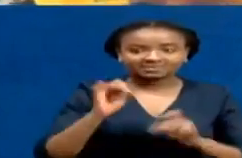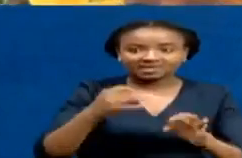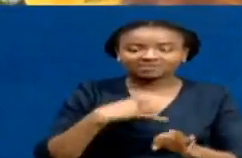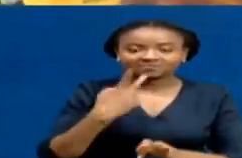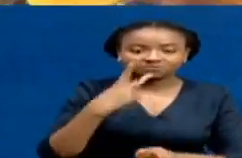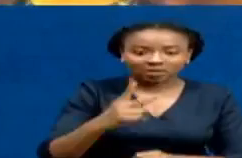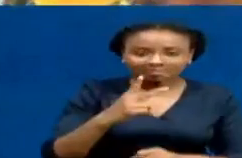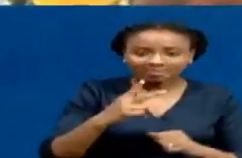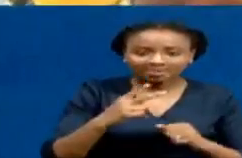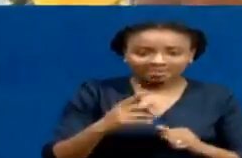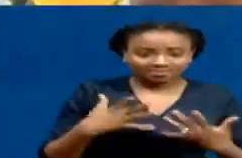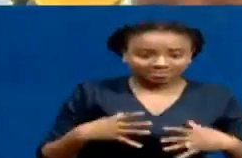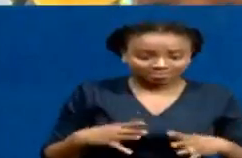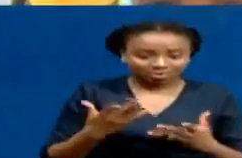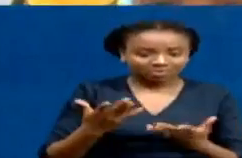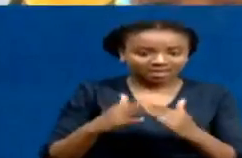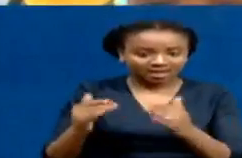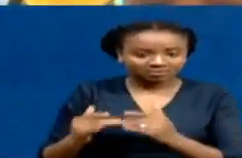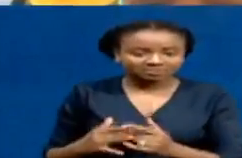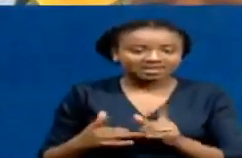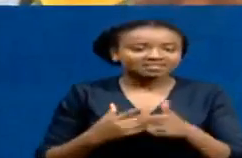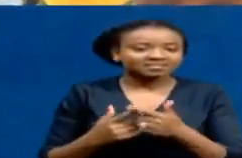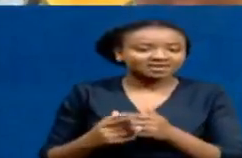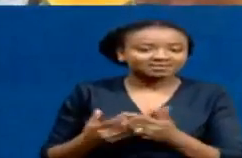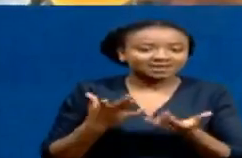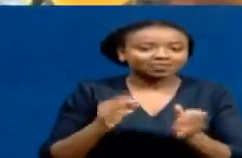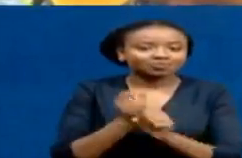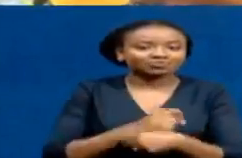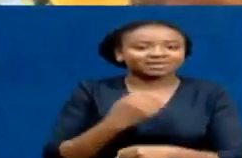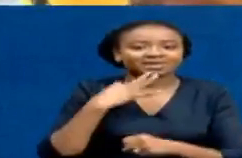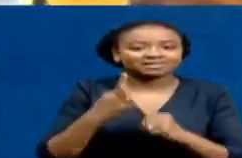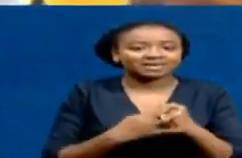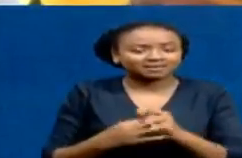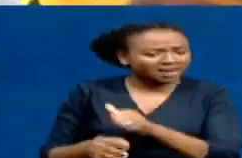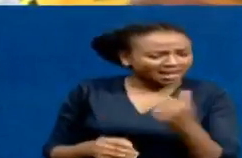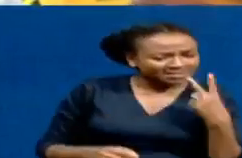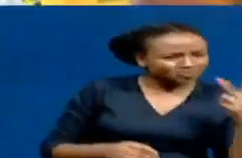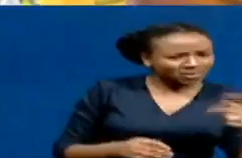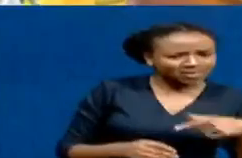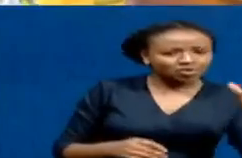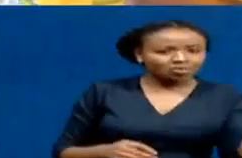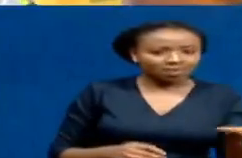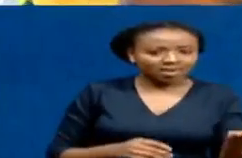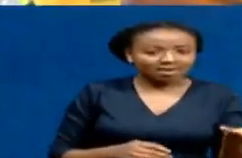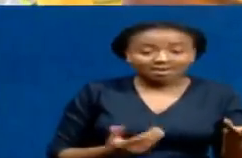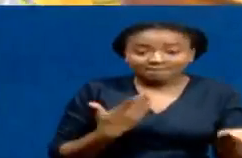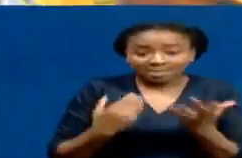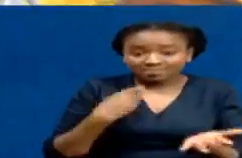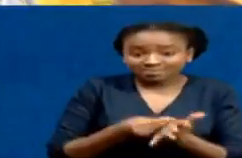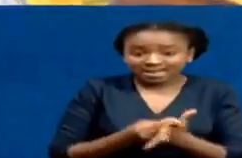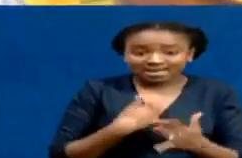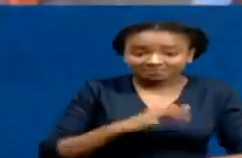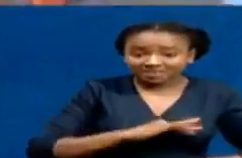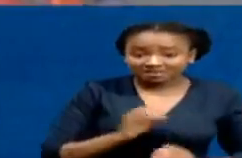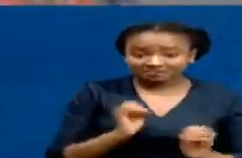200 tenants, you make them 800. Where will the original 200 go? How will you deal with it, those original 200? They may not have all the money that is